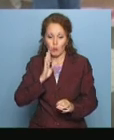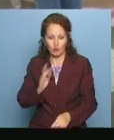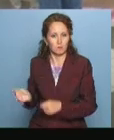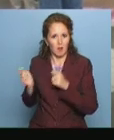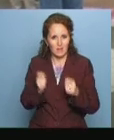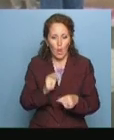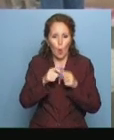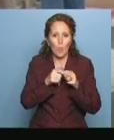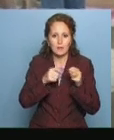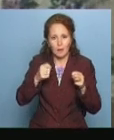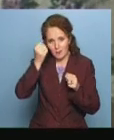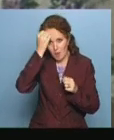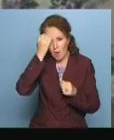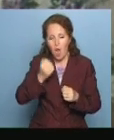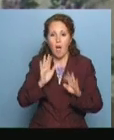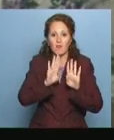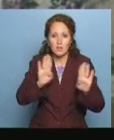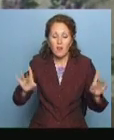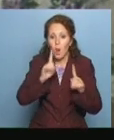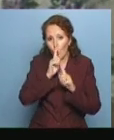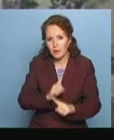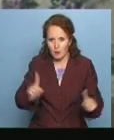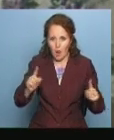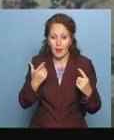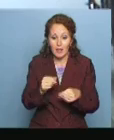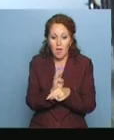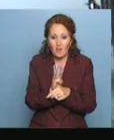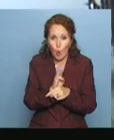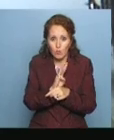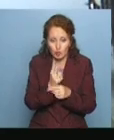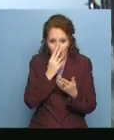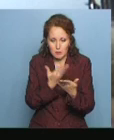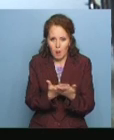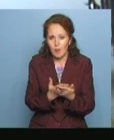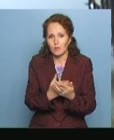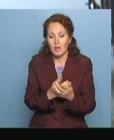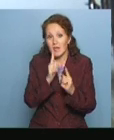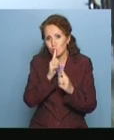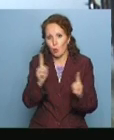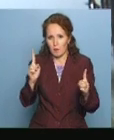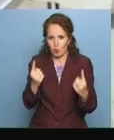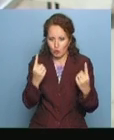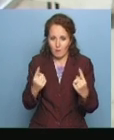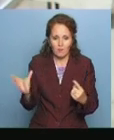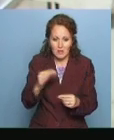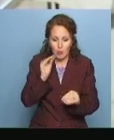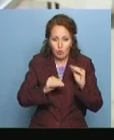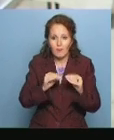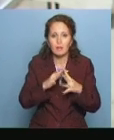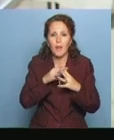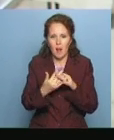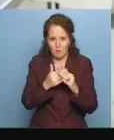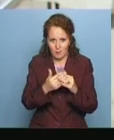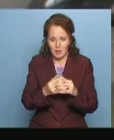на память». Выставку уникальную, где каждый войлочный экспонат – настоящая изюминка и шедевр. Все сюжеты деревенские, сотканные и сваленные